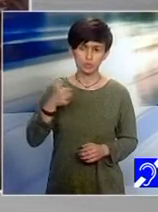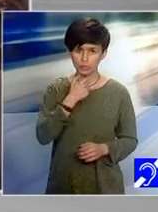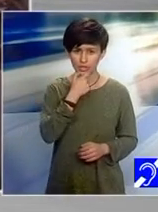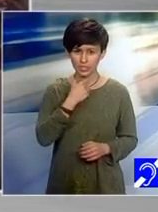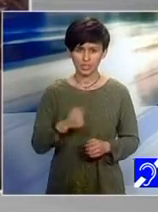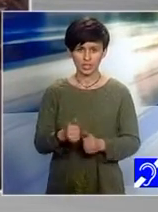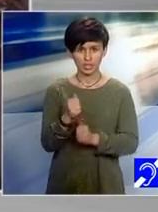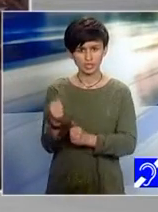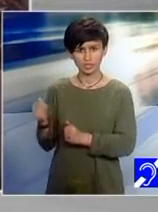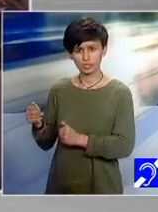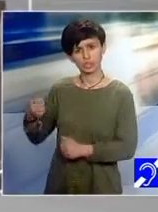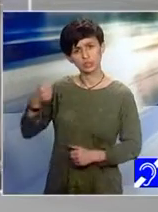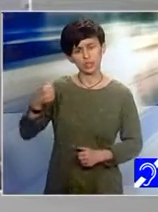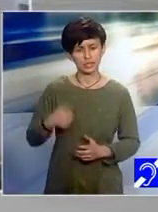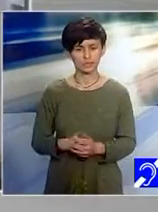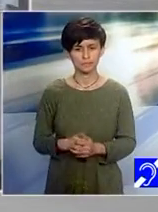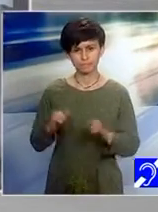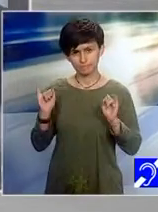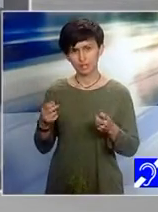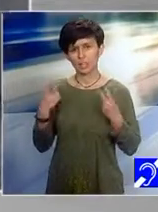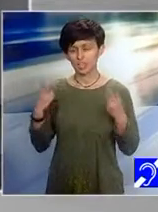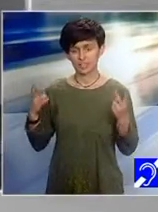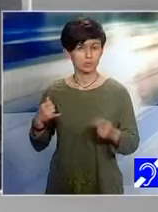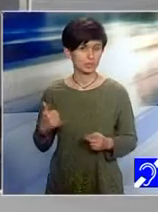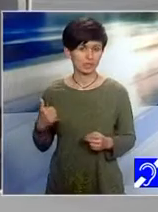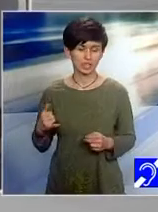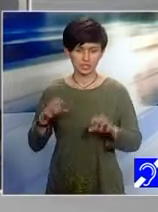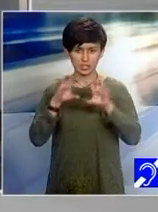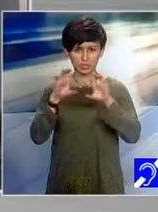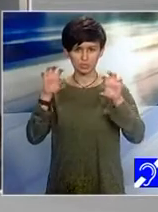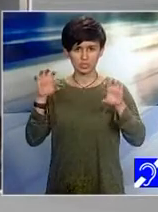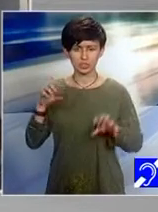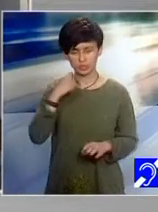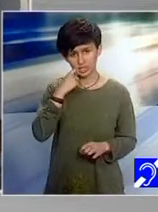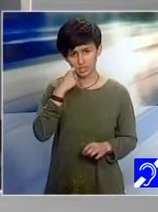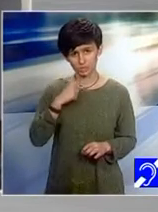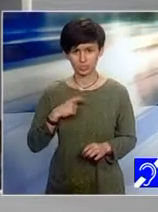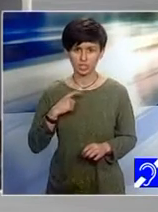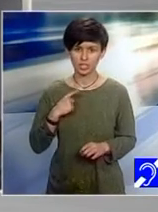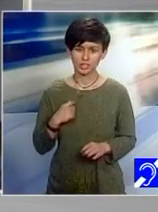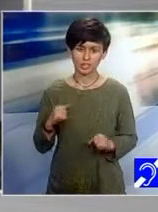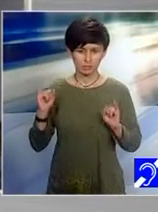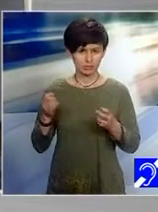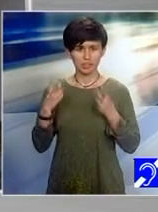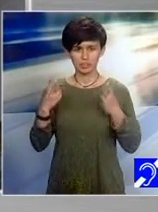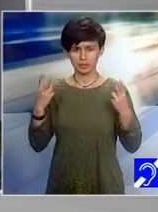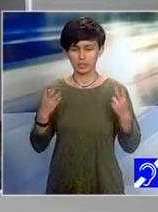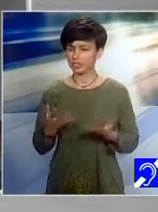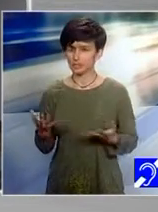armean. Evenimentul de astăzi de la Muzeul Etnografic din Cluj se înscrie în seria acelor evenimente pe care le-a